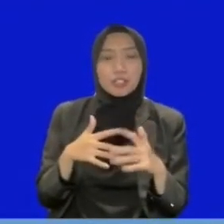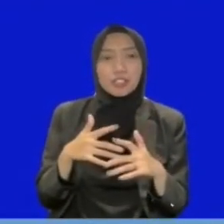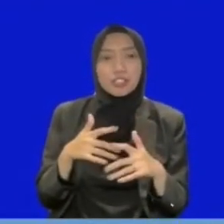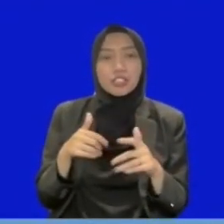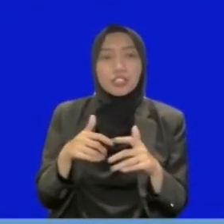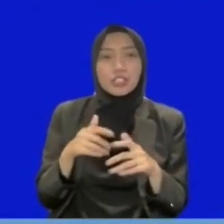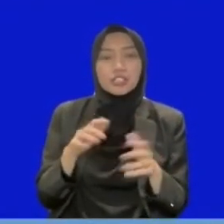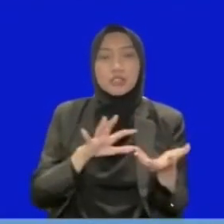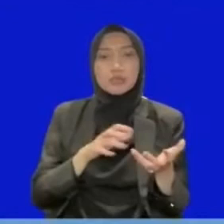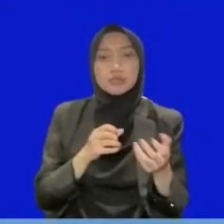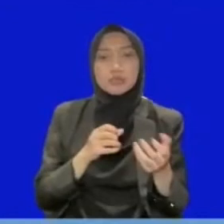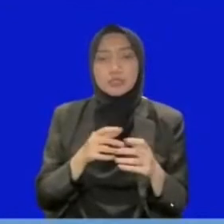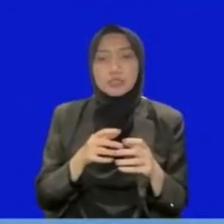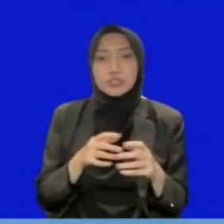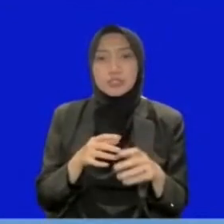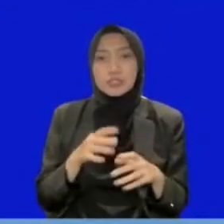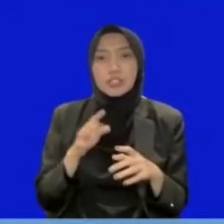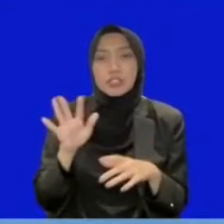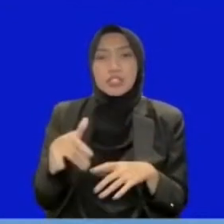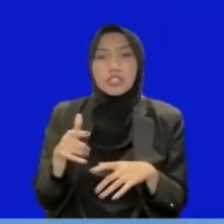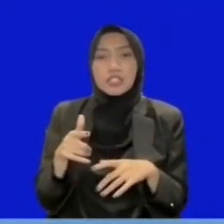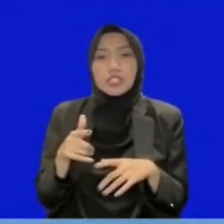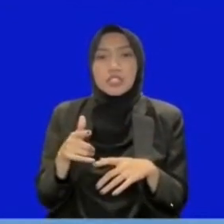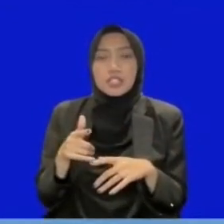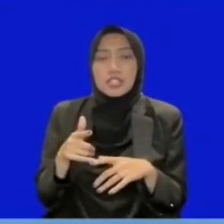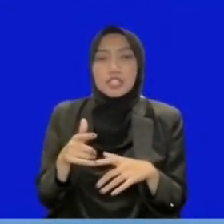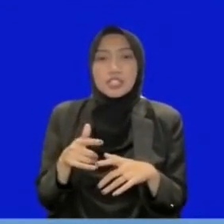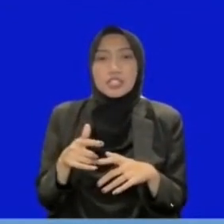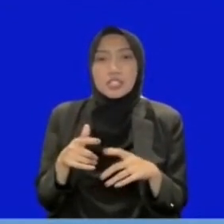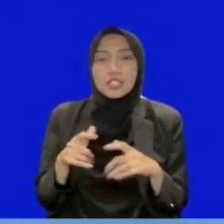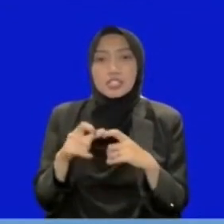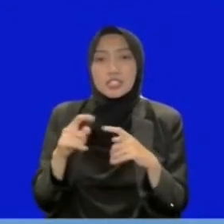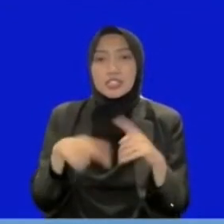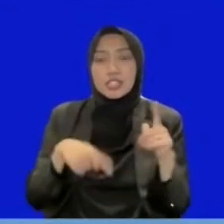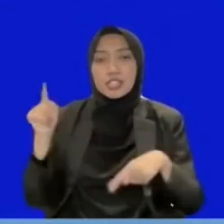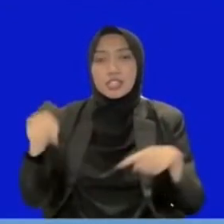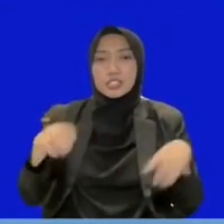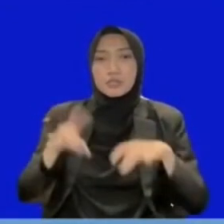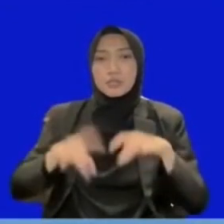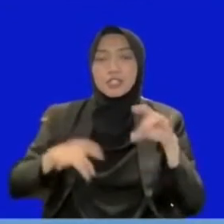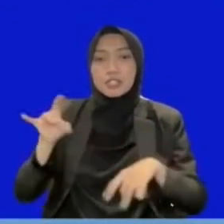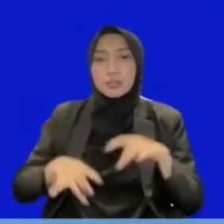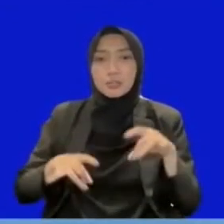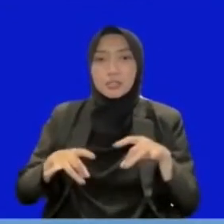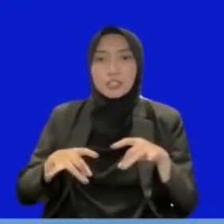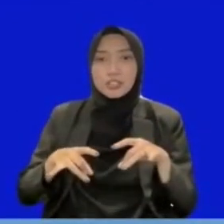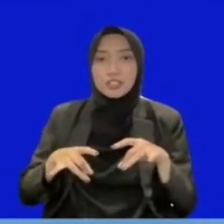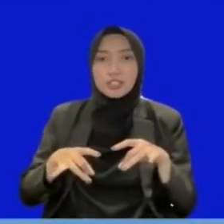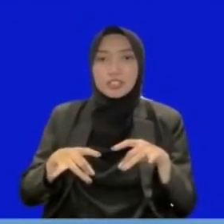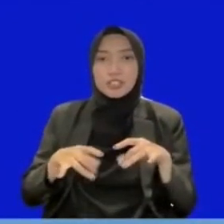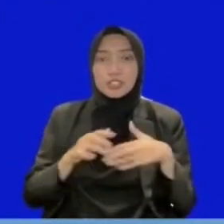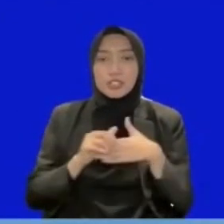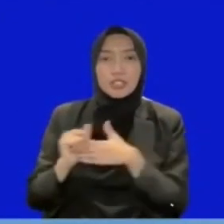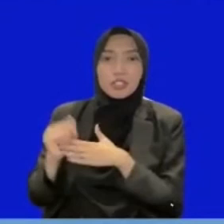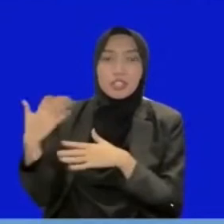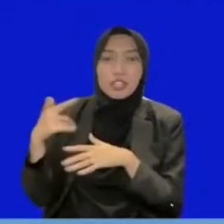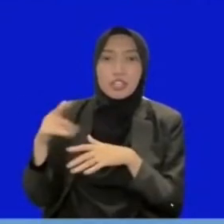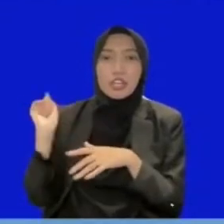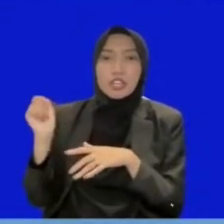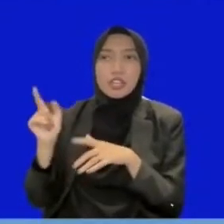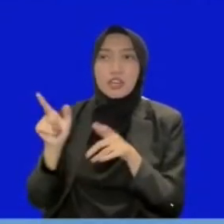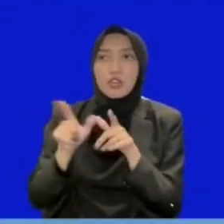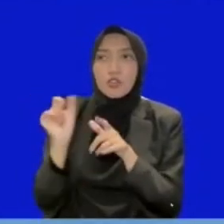juga di sini ada kajian disaster risk management yang dipandegani oleh ada Mbak Ulan dari sebelah